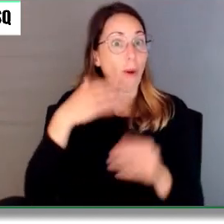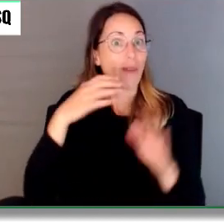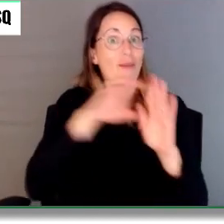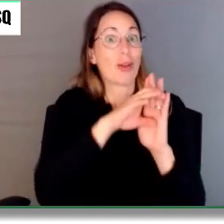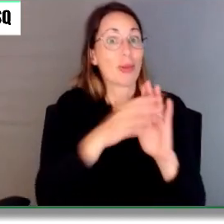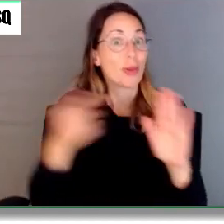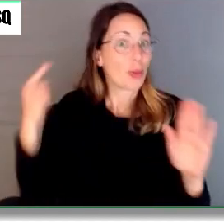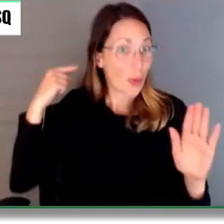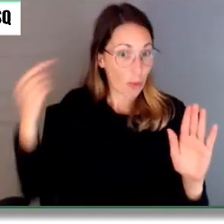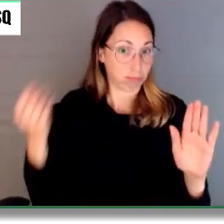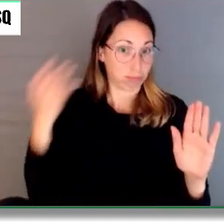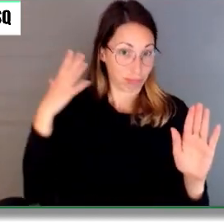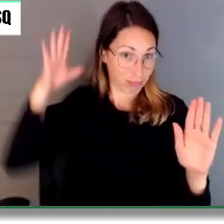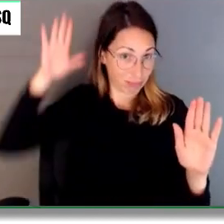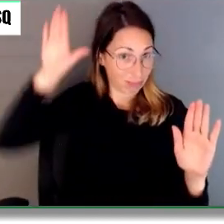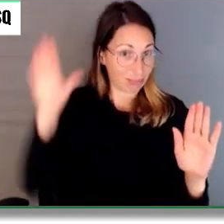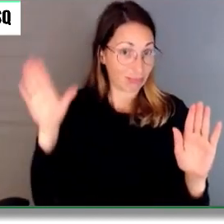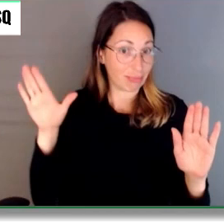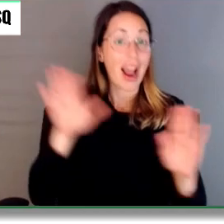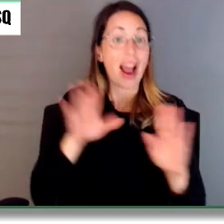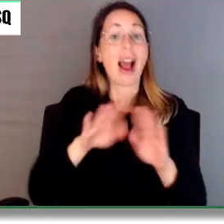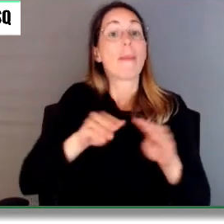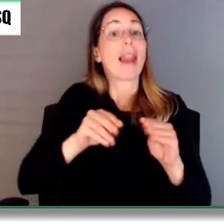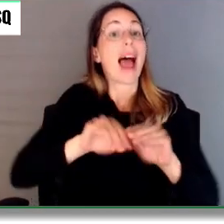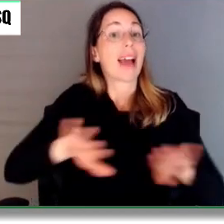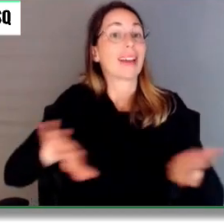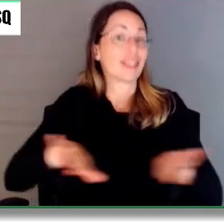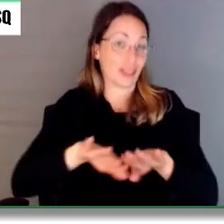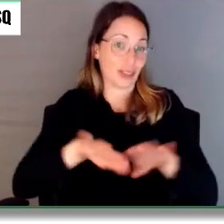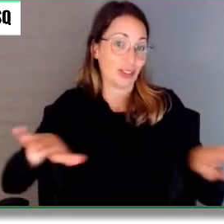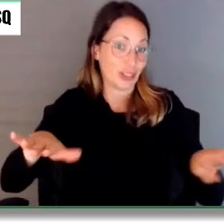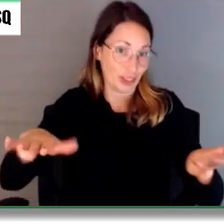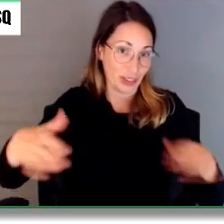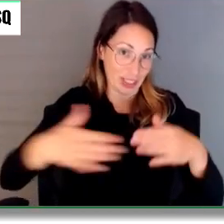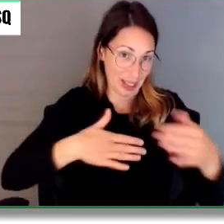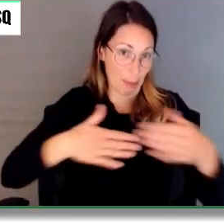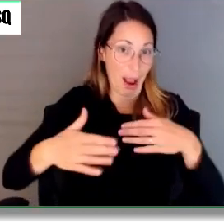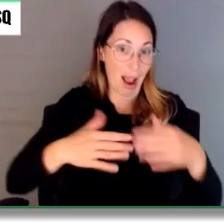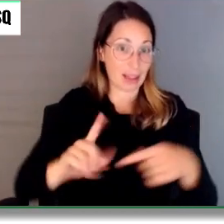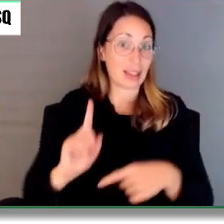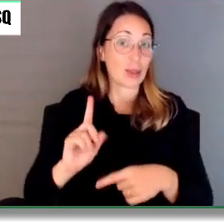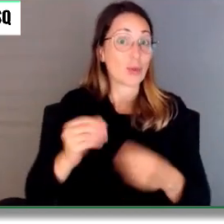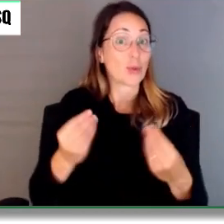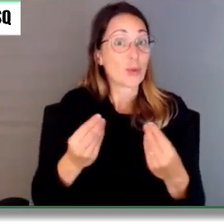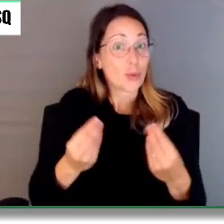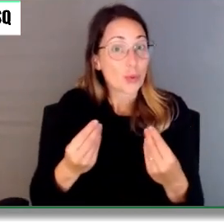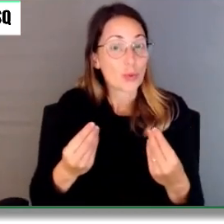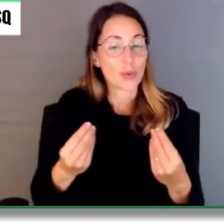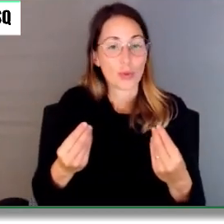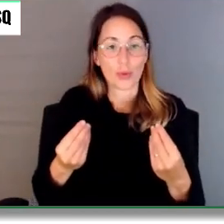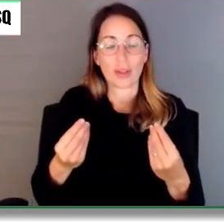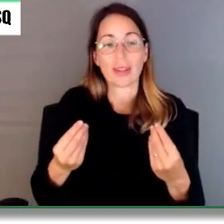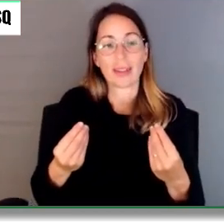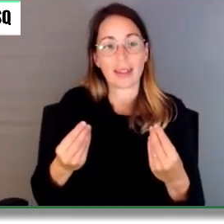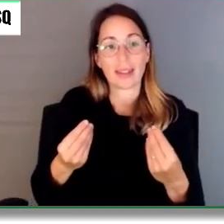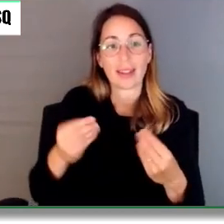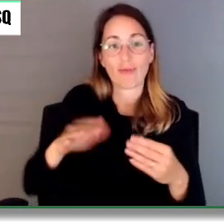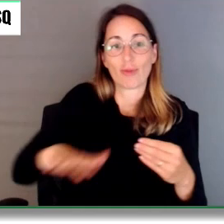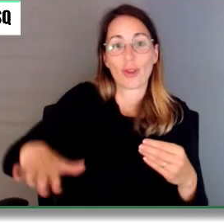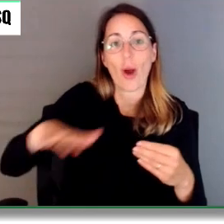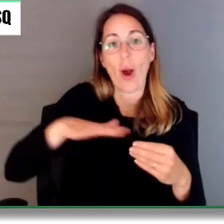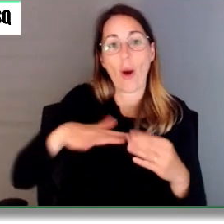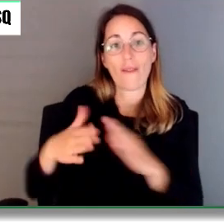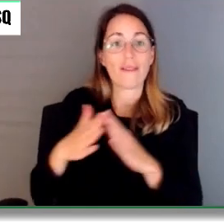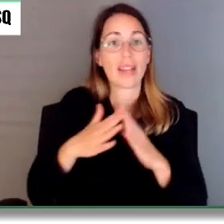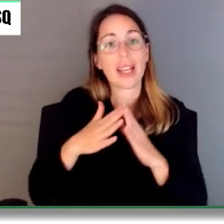plage. Cette plage se trouve dans la zone métropolitaine de Sydney, cependant